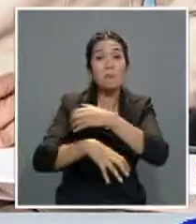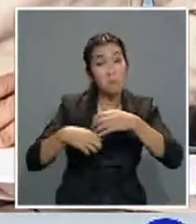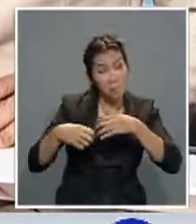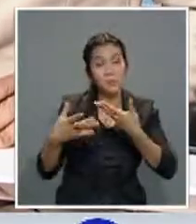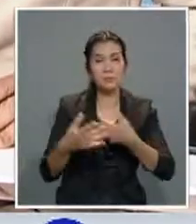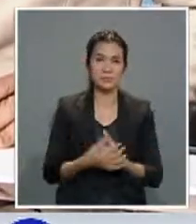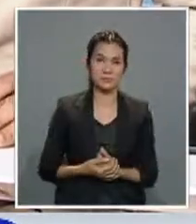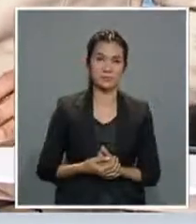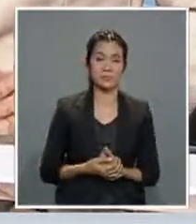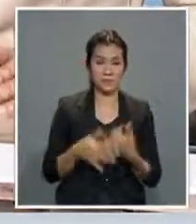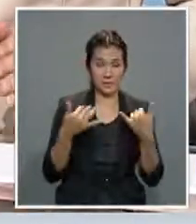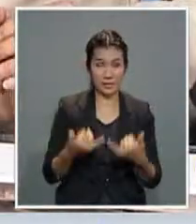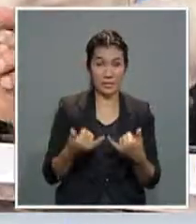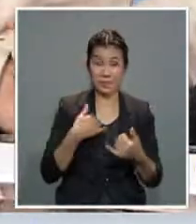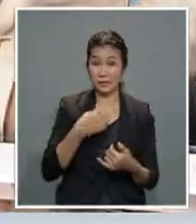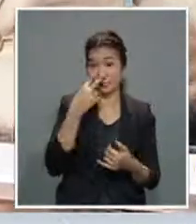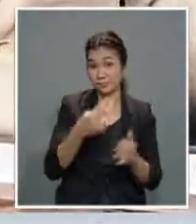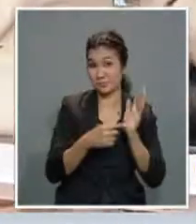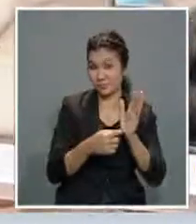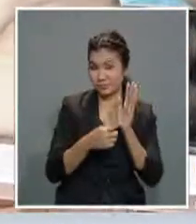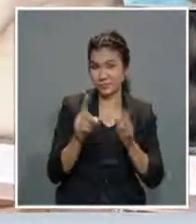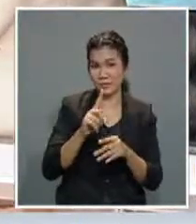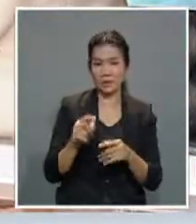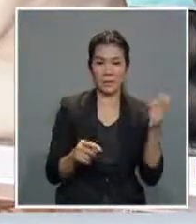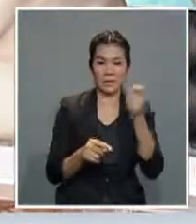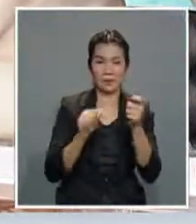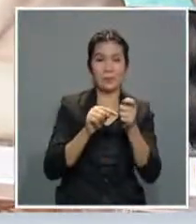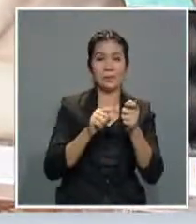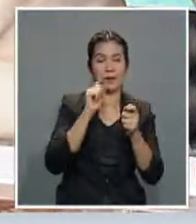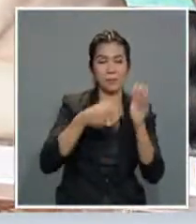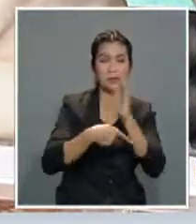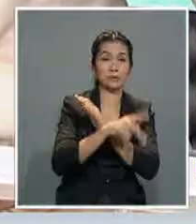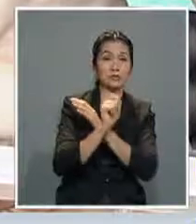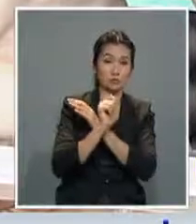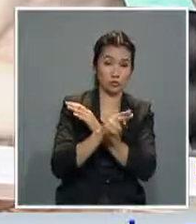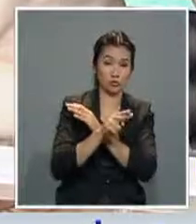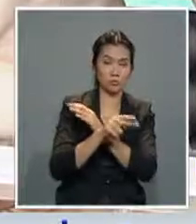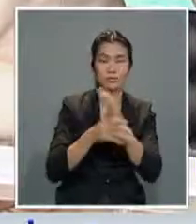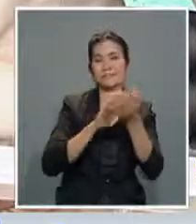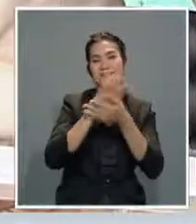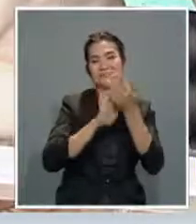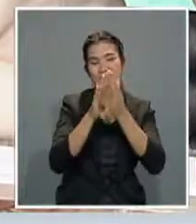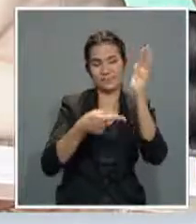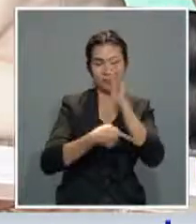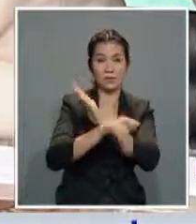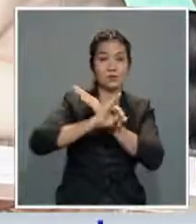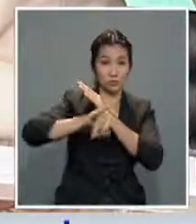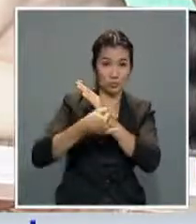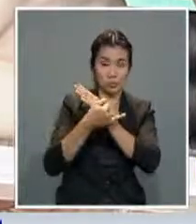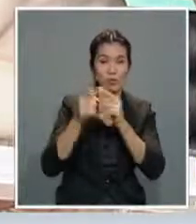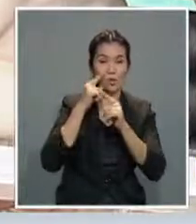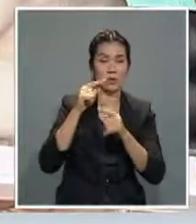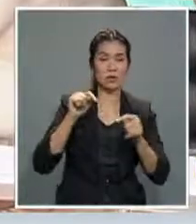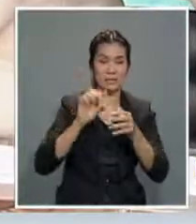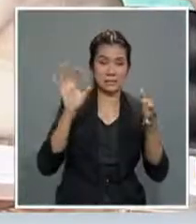ครับท่านผู้ชมครับเดี๋ยววันนี้จะพาท่านผู้ชมไปที่อำเภอทับสะแกจังหวัดประจวบคีรีขันธ์นะครับเคียงคู่รู้ค่ากับธ.